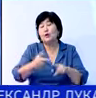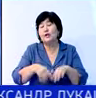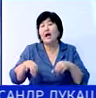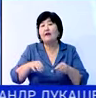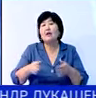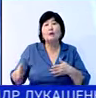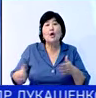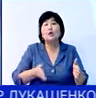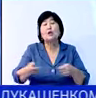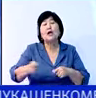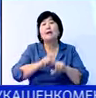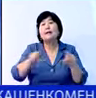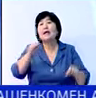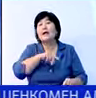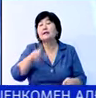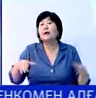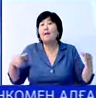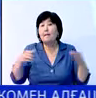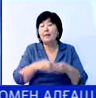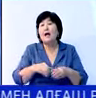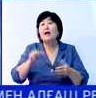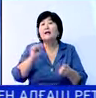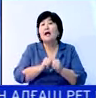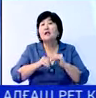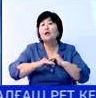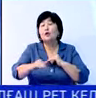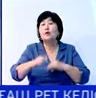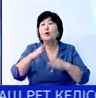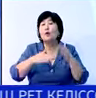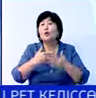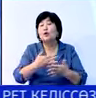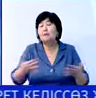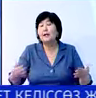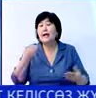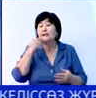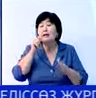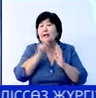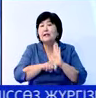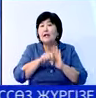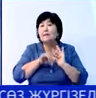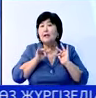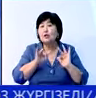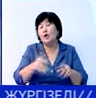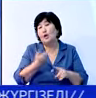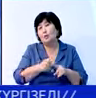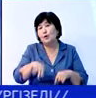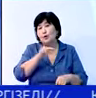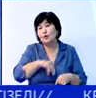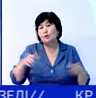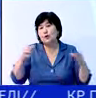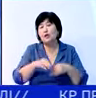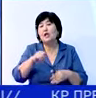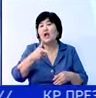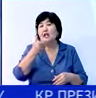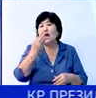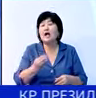автомобиль жолдар басқармасының қызметкерлері бірігіп тас жолдар мен құрылыс материалдарының сапасына сараптама жүргізуде. Бұл жолы жұмысшы топ жалағаш